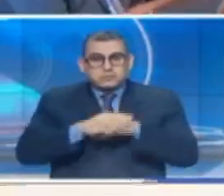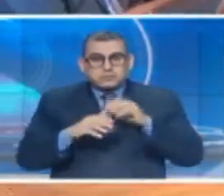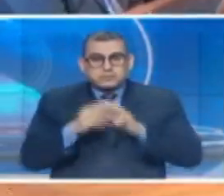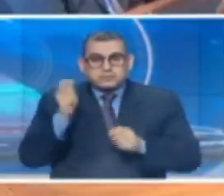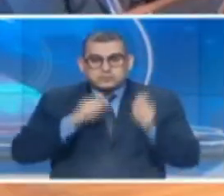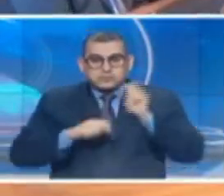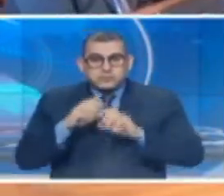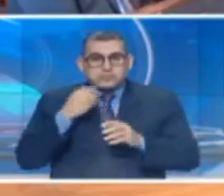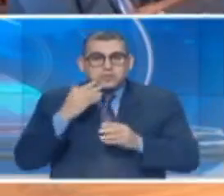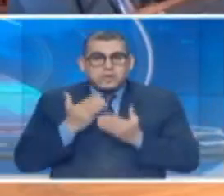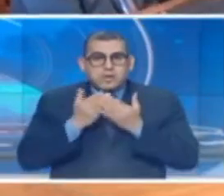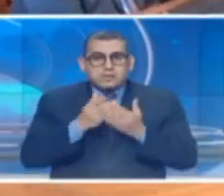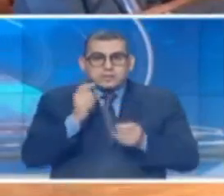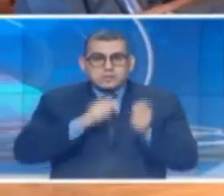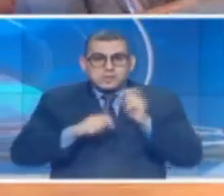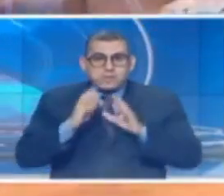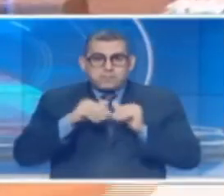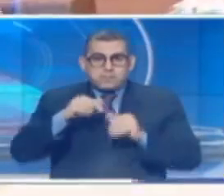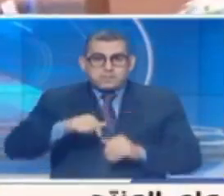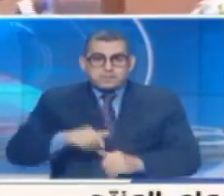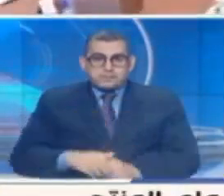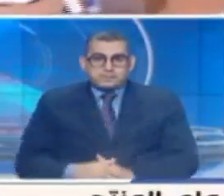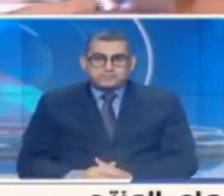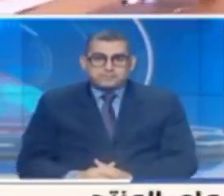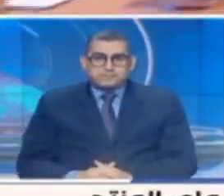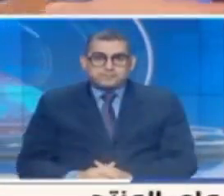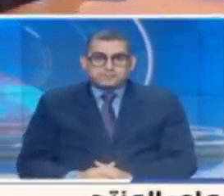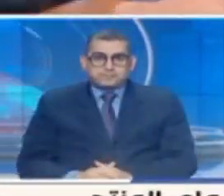مستلزمات الإنتاج لصالح الصناعات الوطنية.